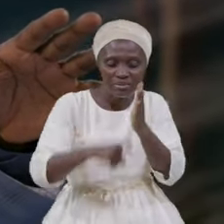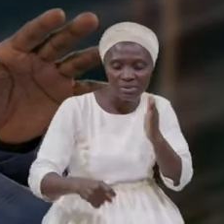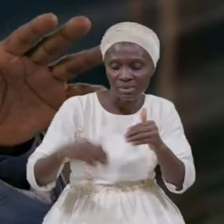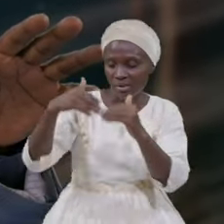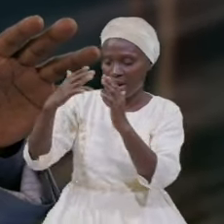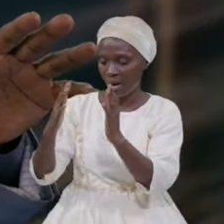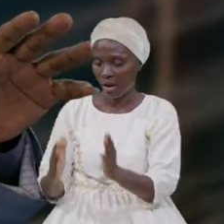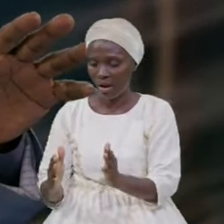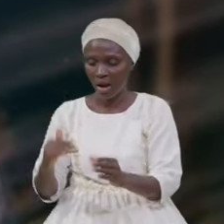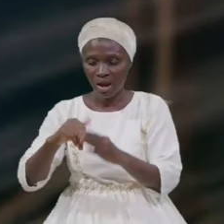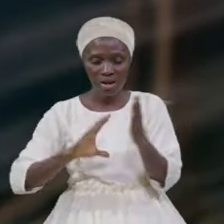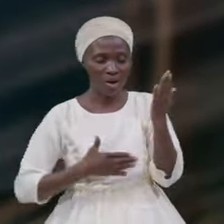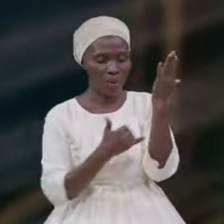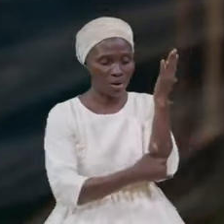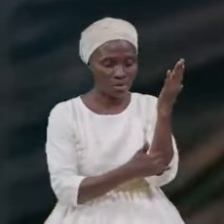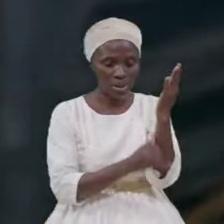Cette demeure lui est préparée.